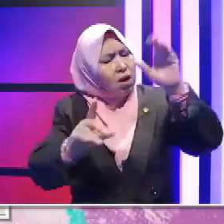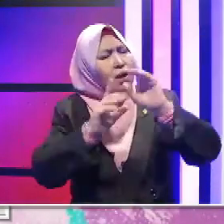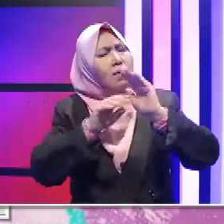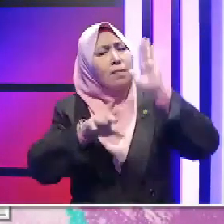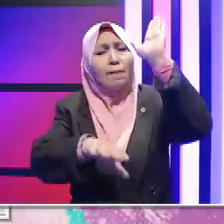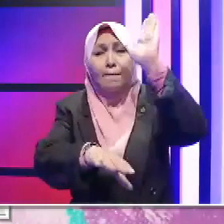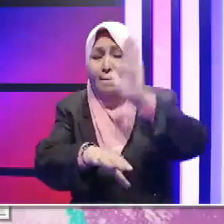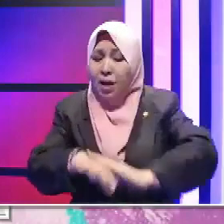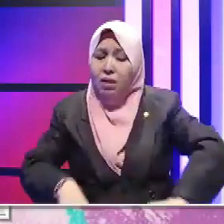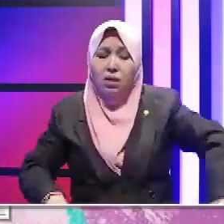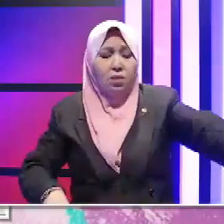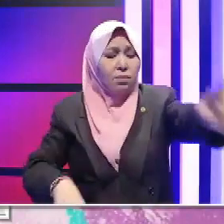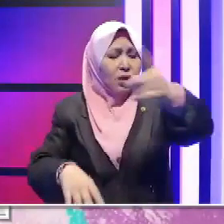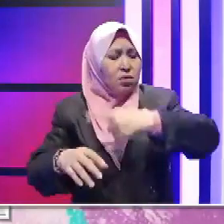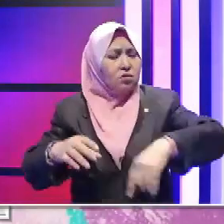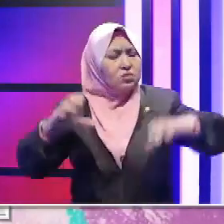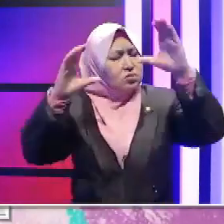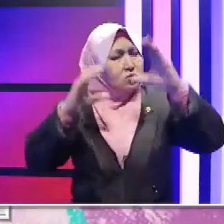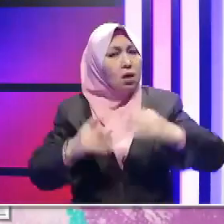lawung